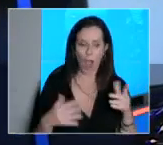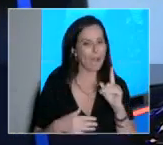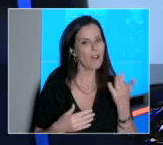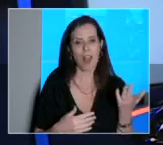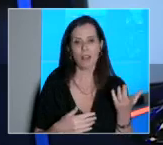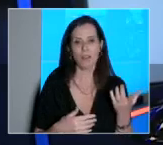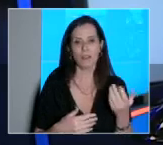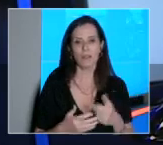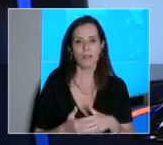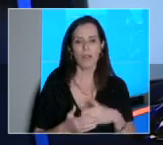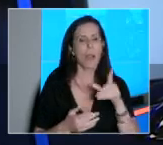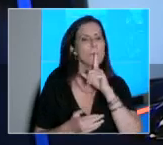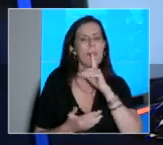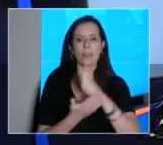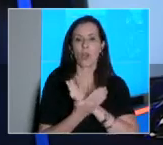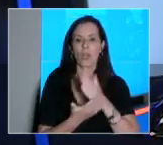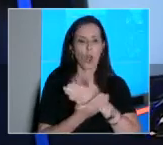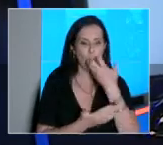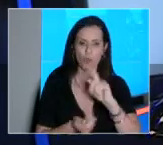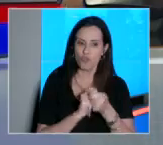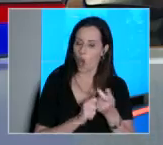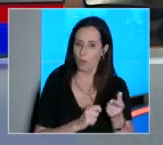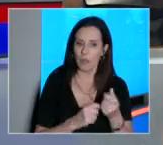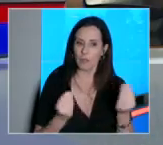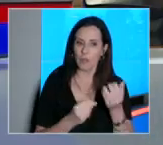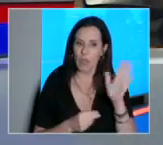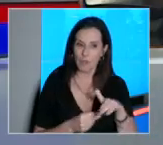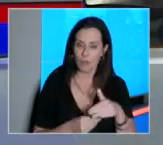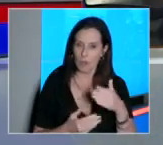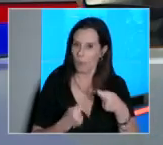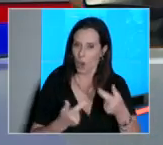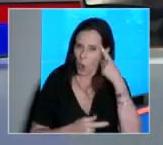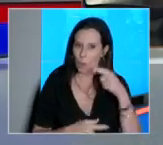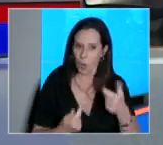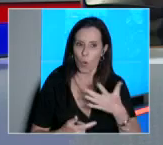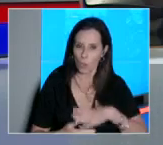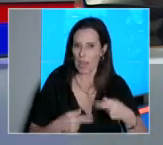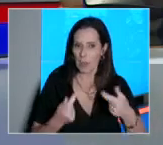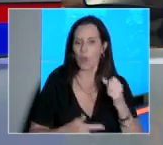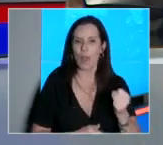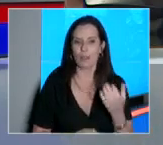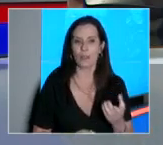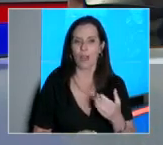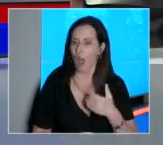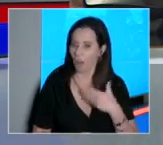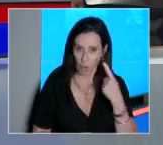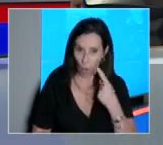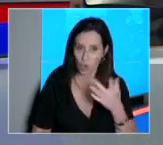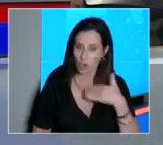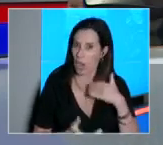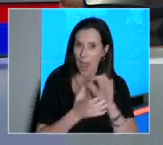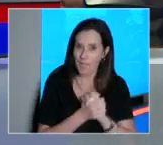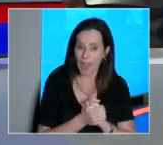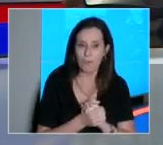אבל כמות הירקות קטנה. אפרופו הירקות והפירות השתנו שם, הדברים שאפילו ירקן שמוכר, לא יודע, אבל הוא רוצה למכור לתייר. אני עד לזה שיש לי